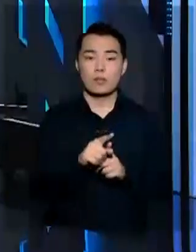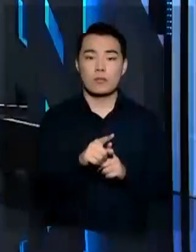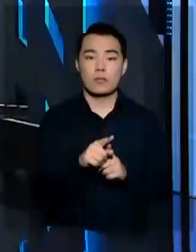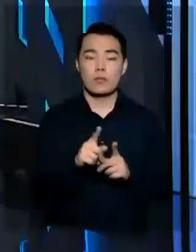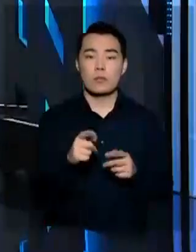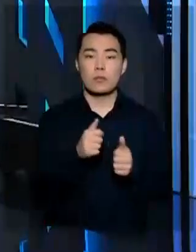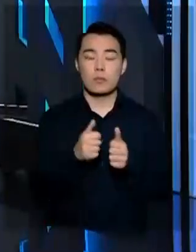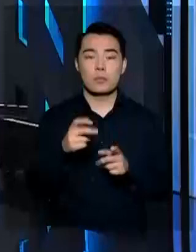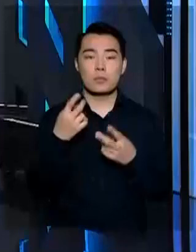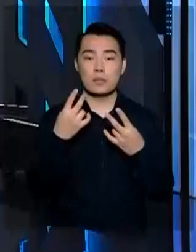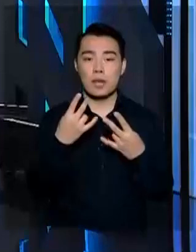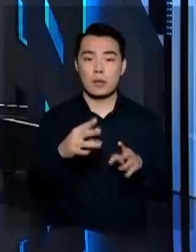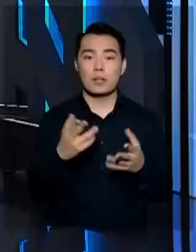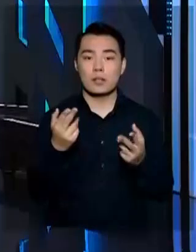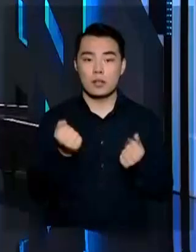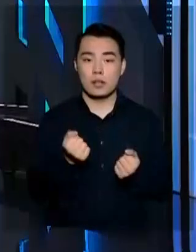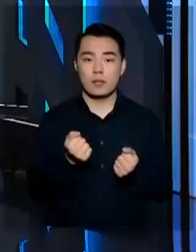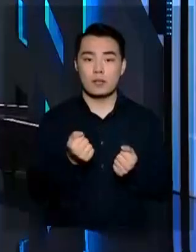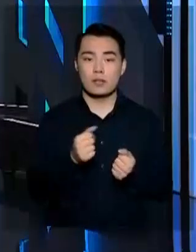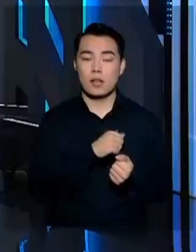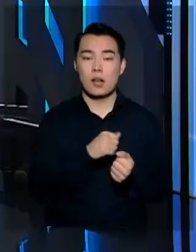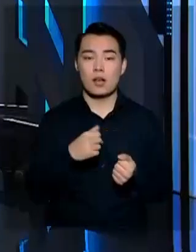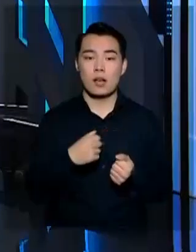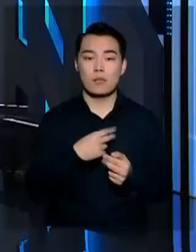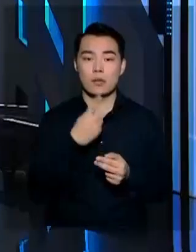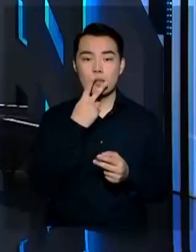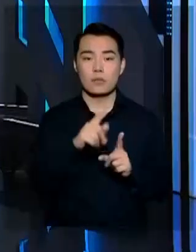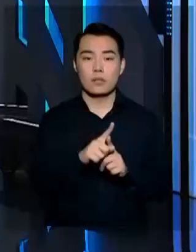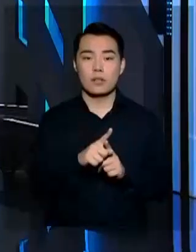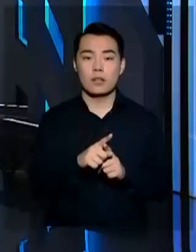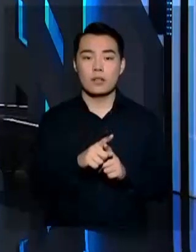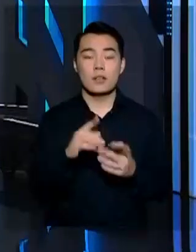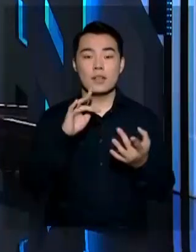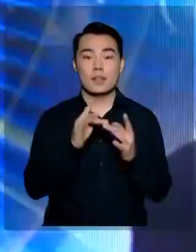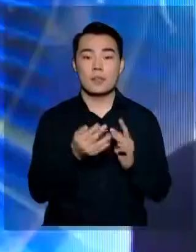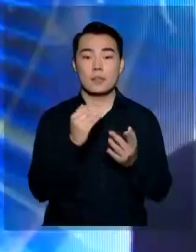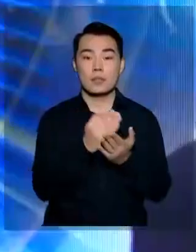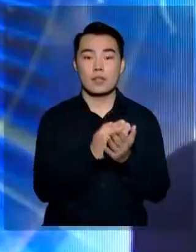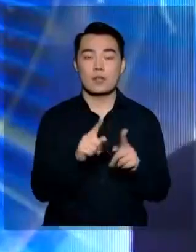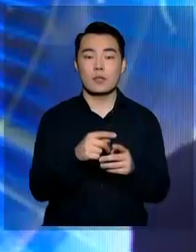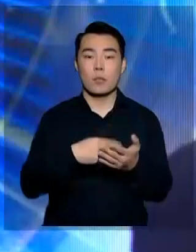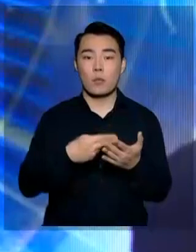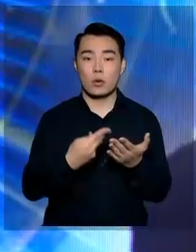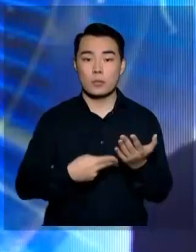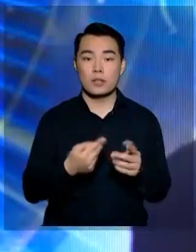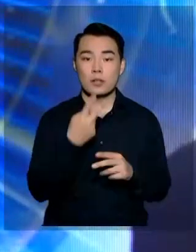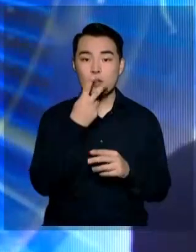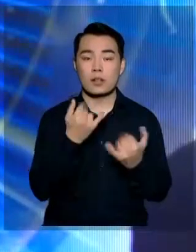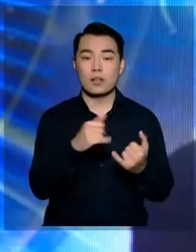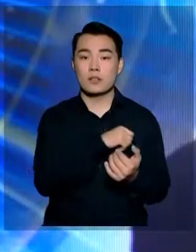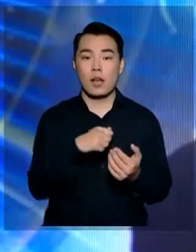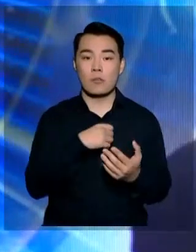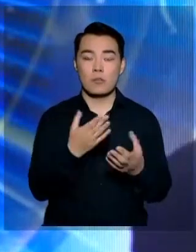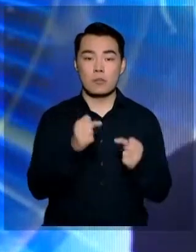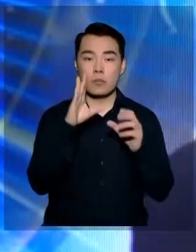қажеті жоқ, тек тиімді тұстары ғана байқалады. Қазір біз электронды цифрлық қолтаңбаңыз, мысалы, сіз дәл қазір осы жерде тұрып ала